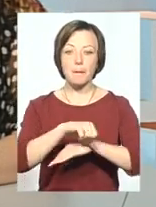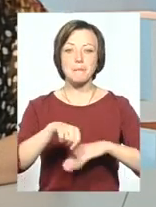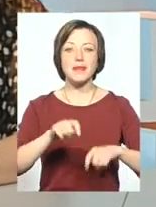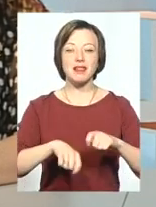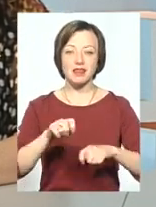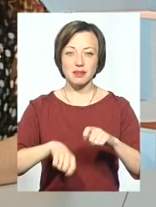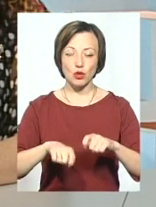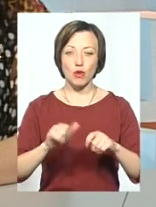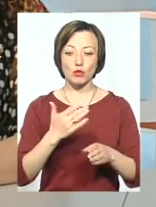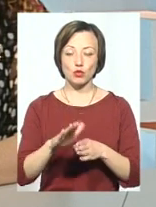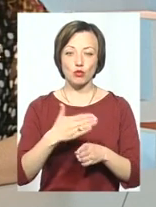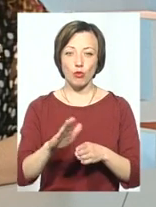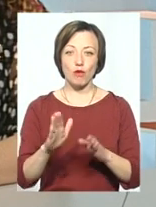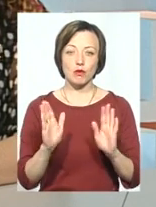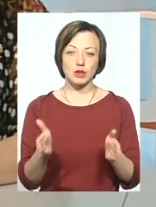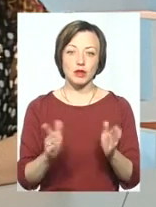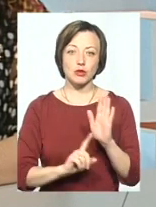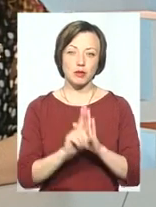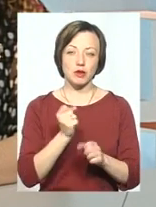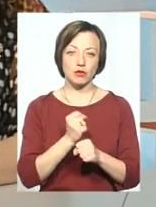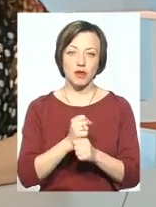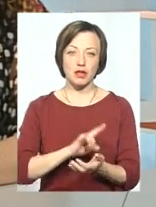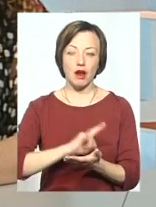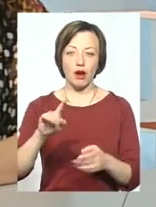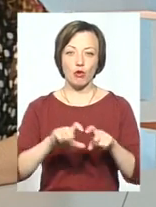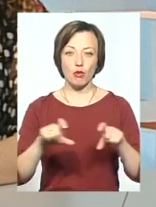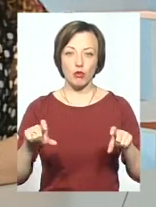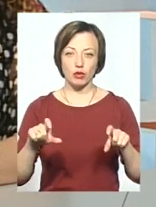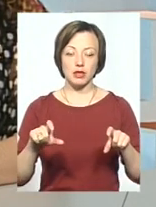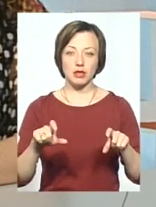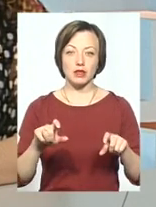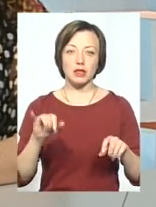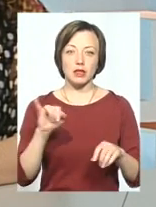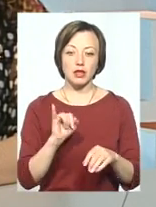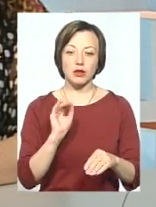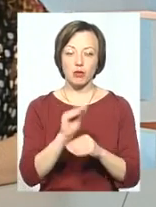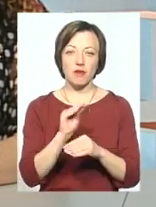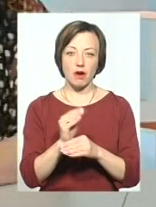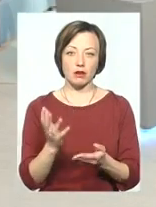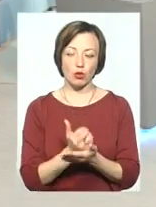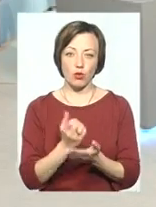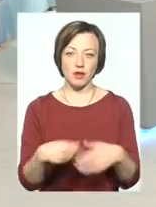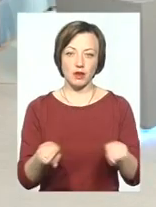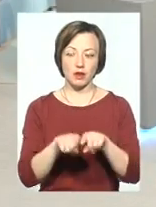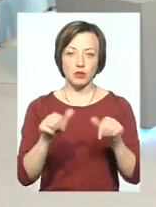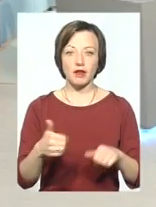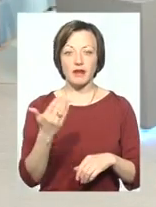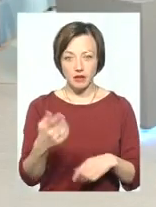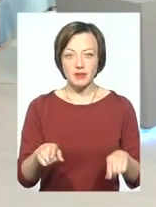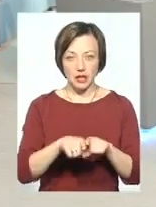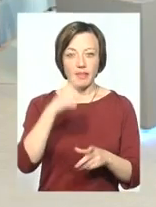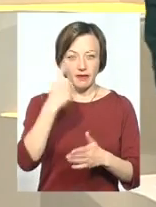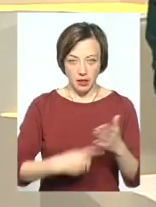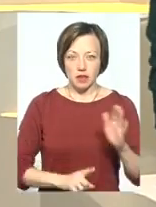а а поступово вже і почне працювати аеропорт і і до і добавляти доходів таким чином. Тобто ви все-таки